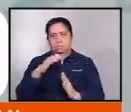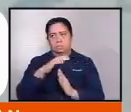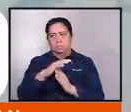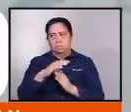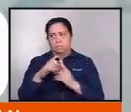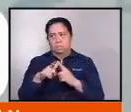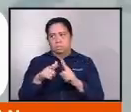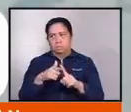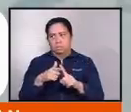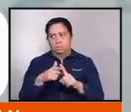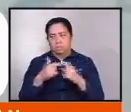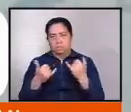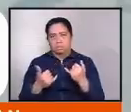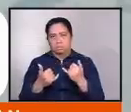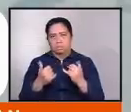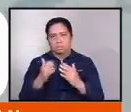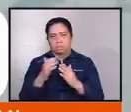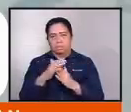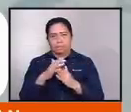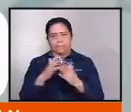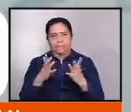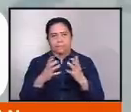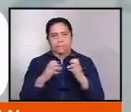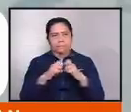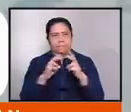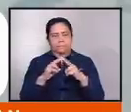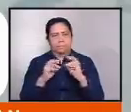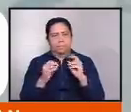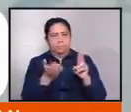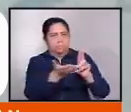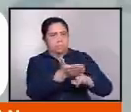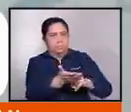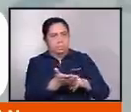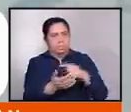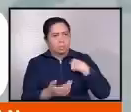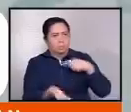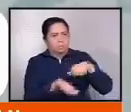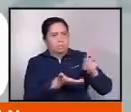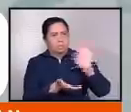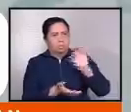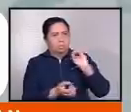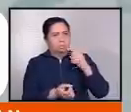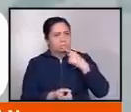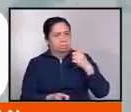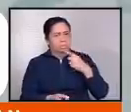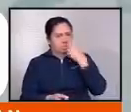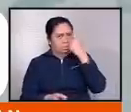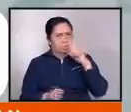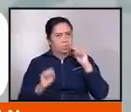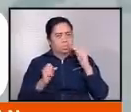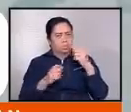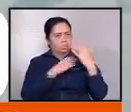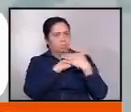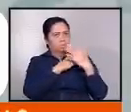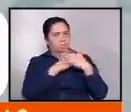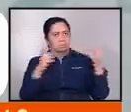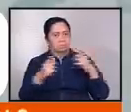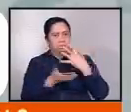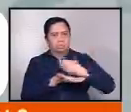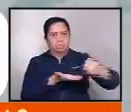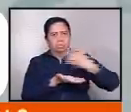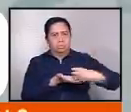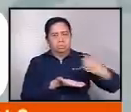Tapos, ngayong cut-off po, kinaltasan na ako kahit wala pa po kung pinipirmahan na magbabayad po ako. Tapos wala pong abiso, bigla na lang